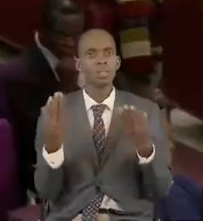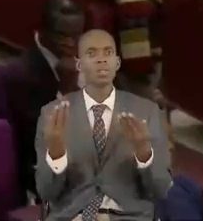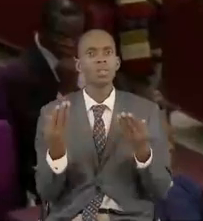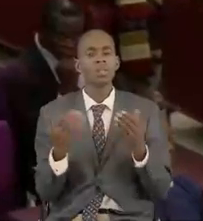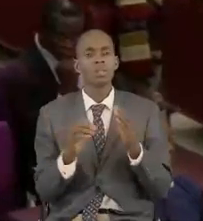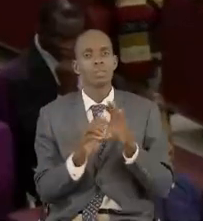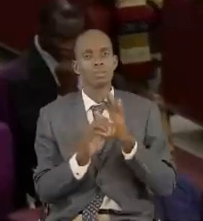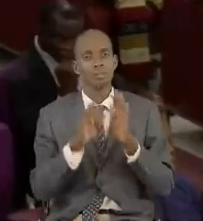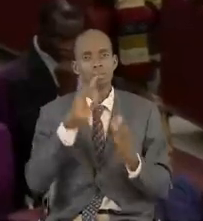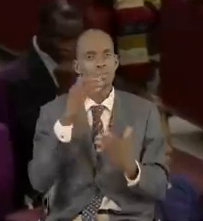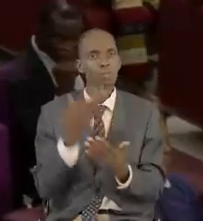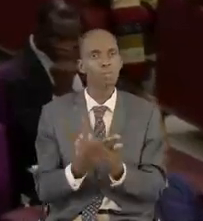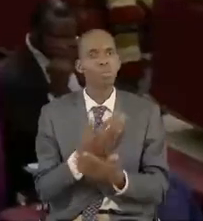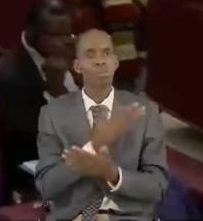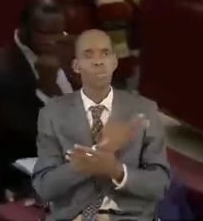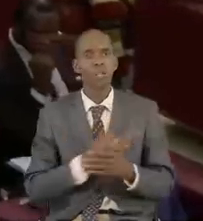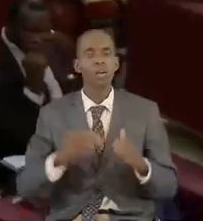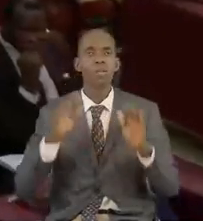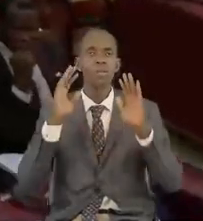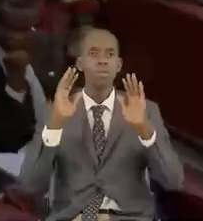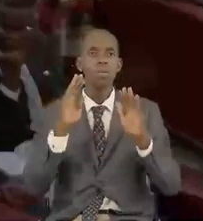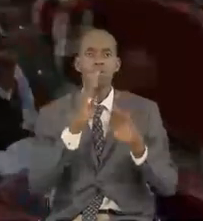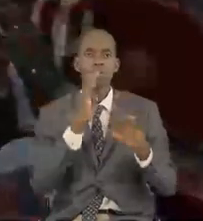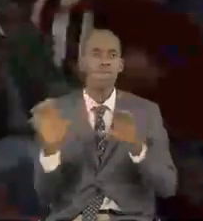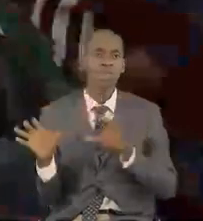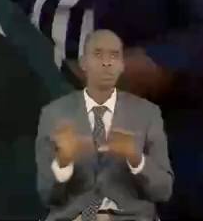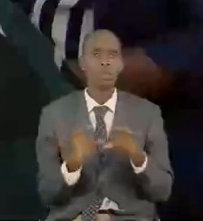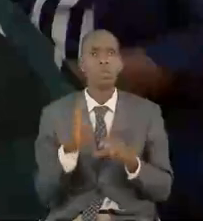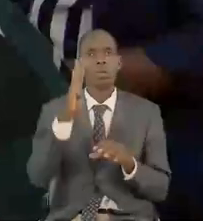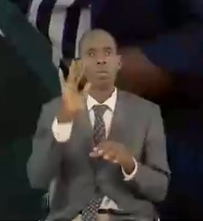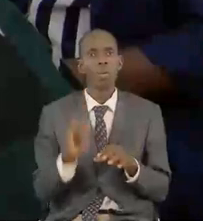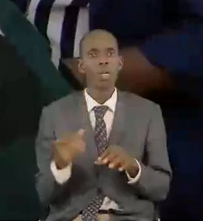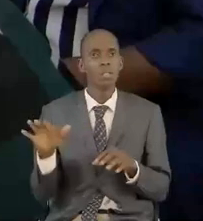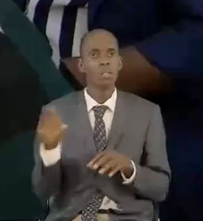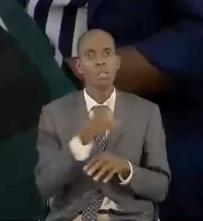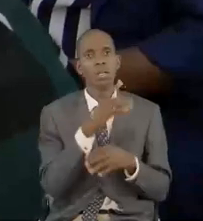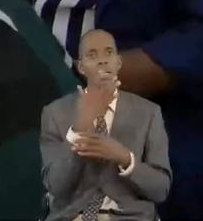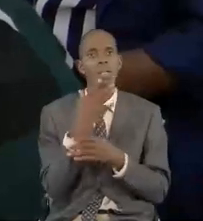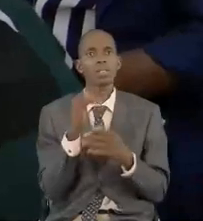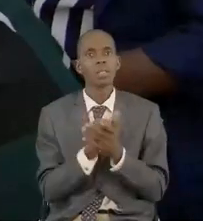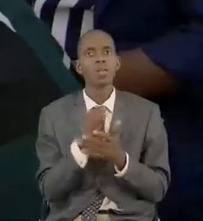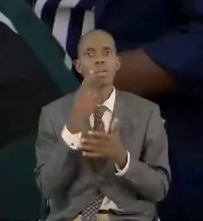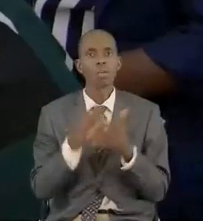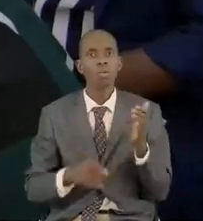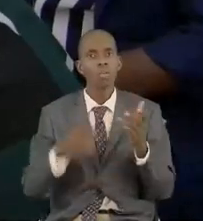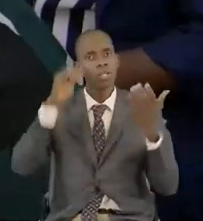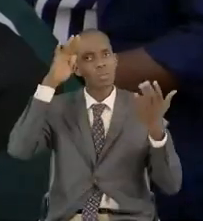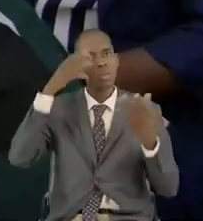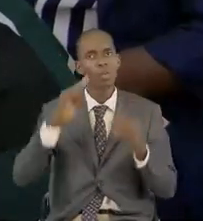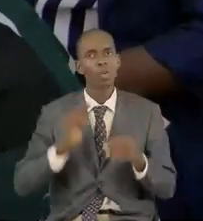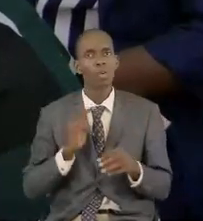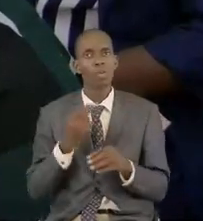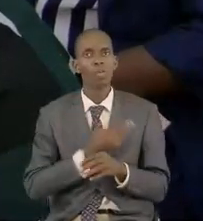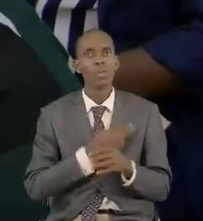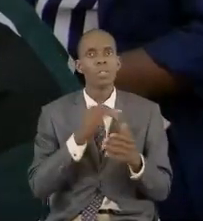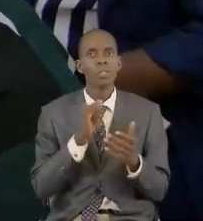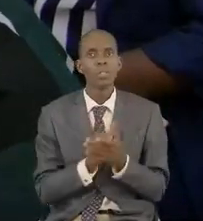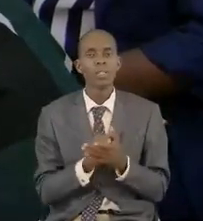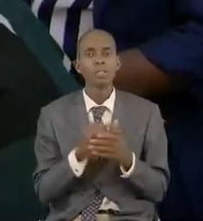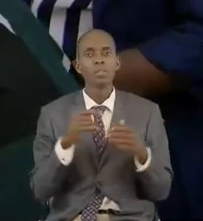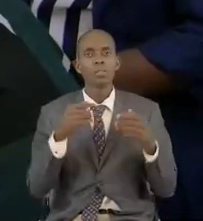pas le même des prodiges et des miracles c'est ce qu'il espère de nous que l'opposition